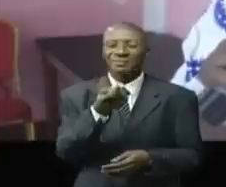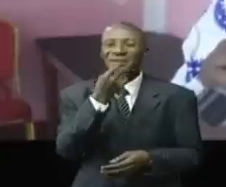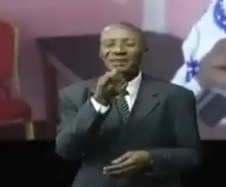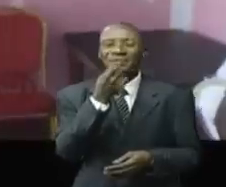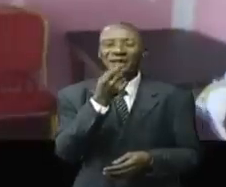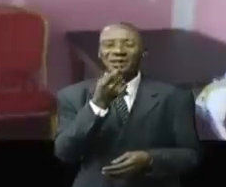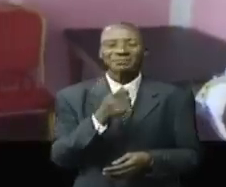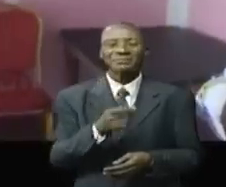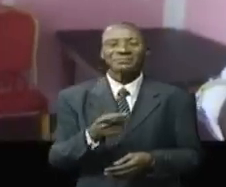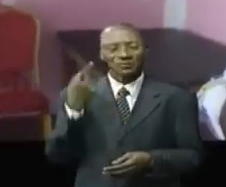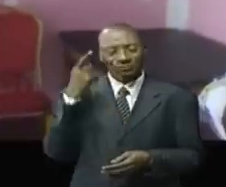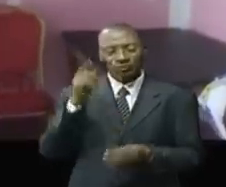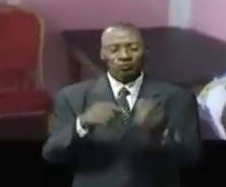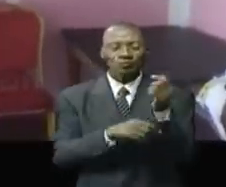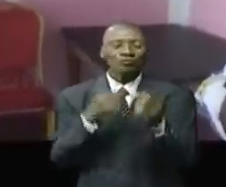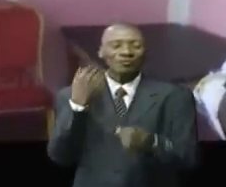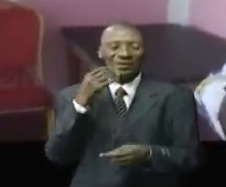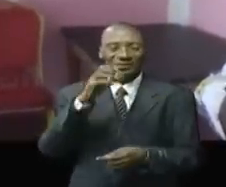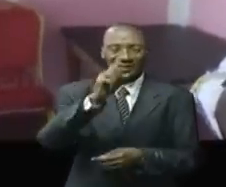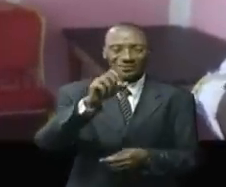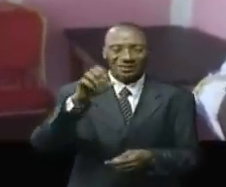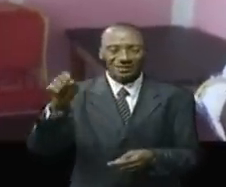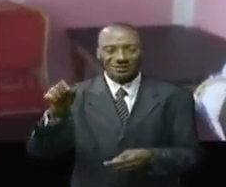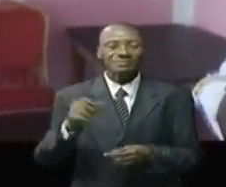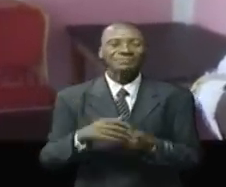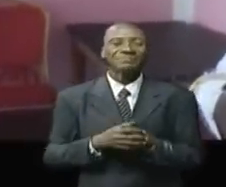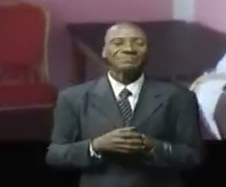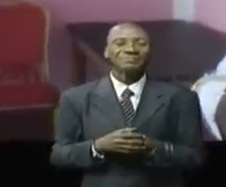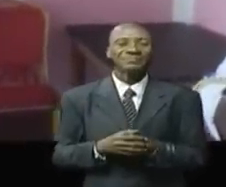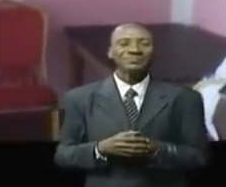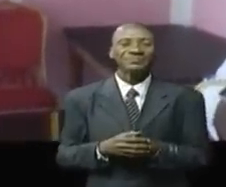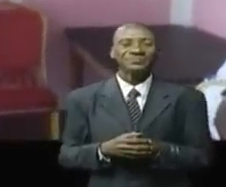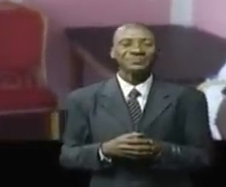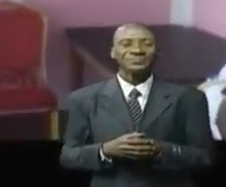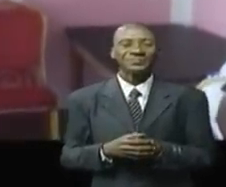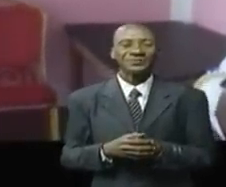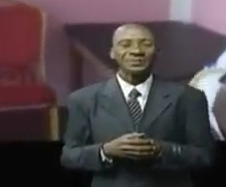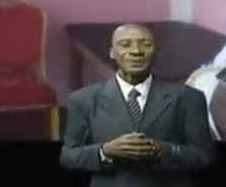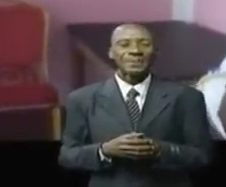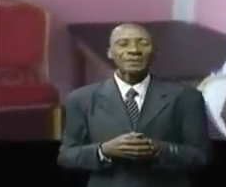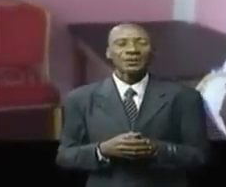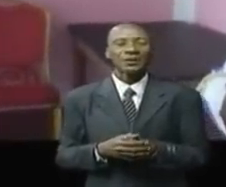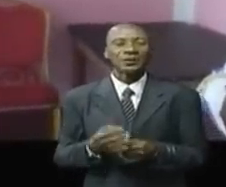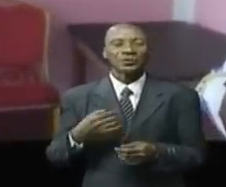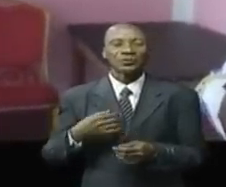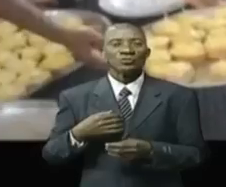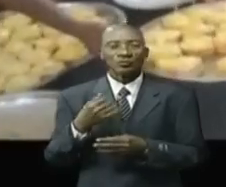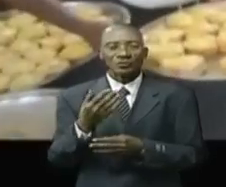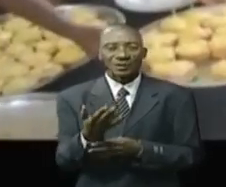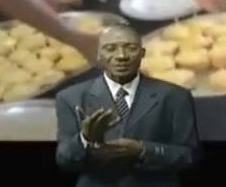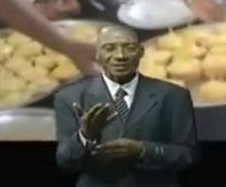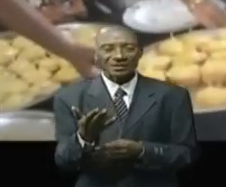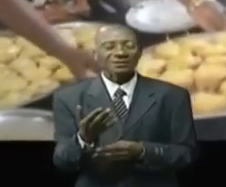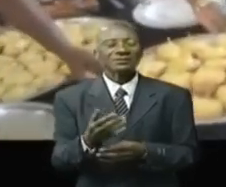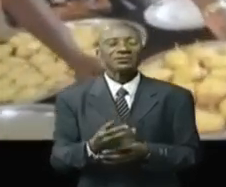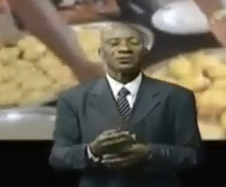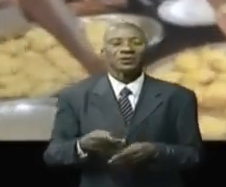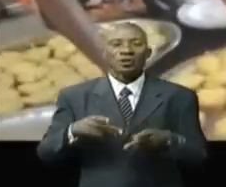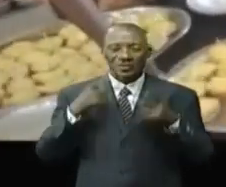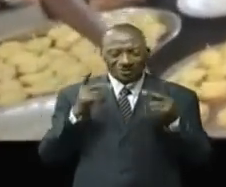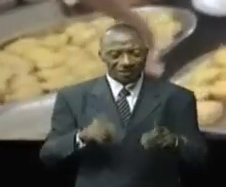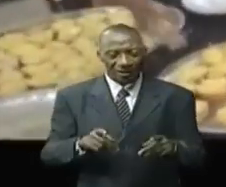maladie. Demandons à nos pasteurs de décourager en amont, d'éviter les mariages entre